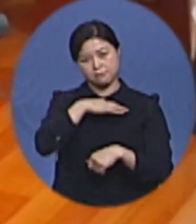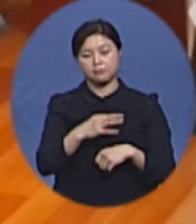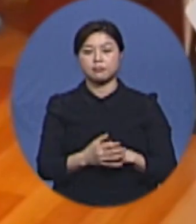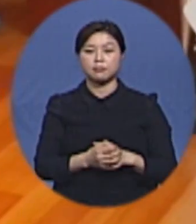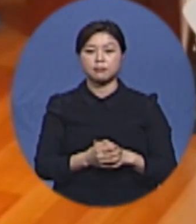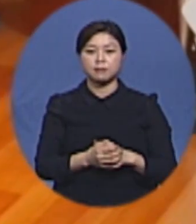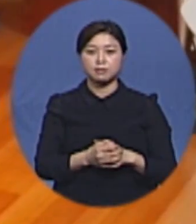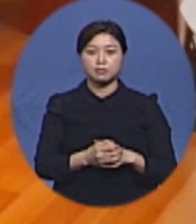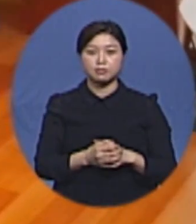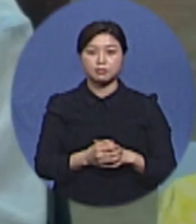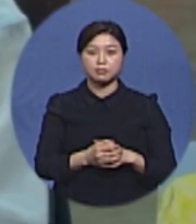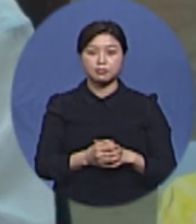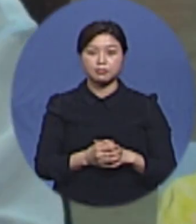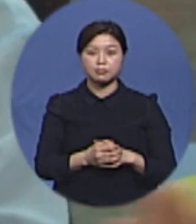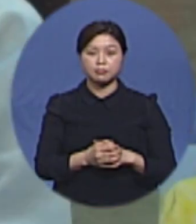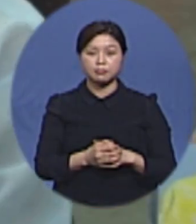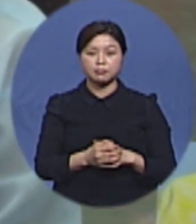합니다.